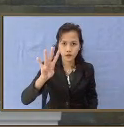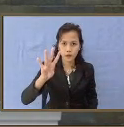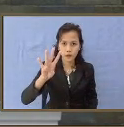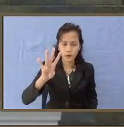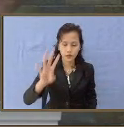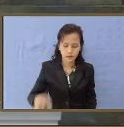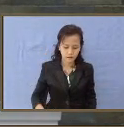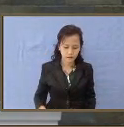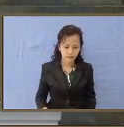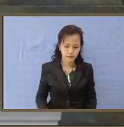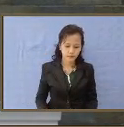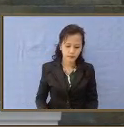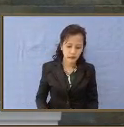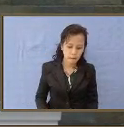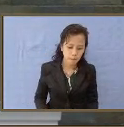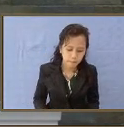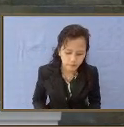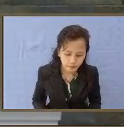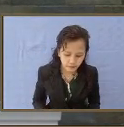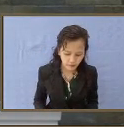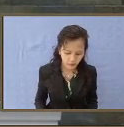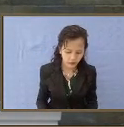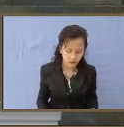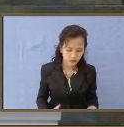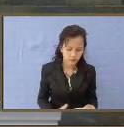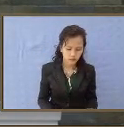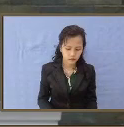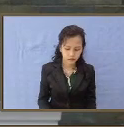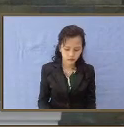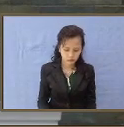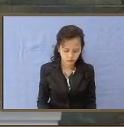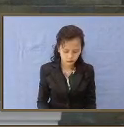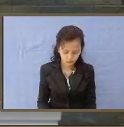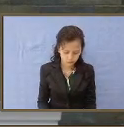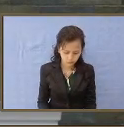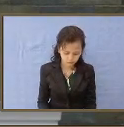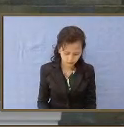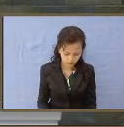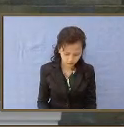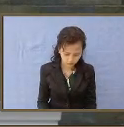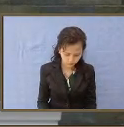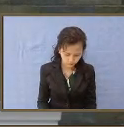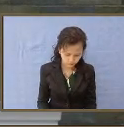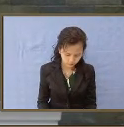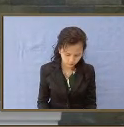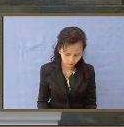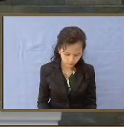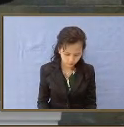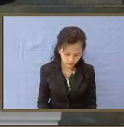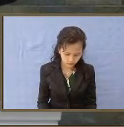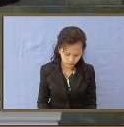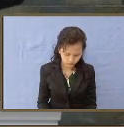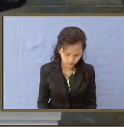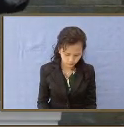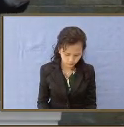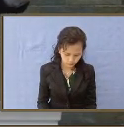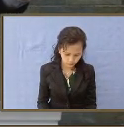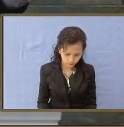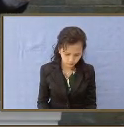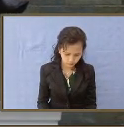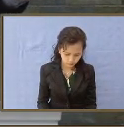pagtanong, pero nagsasalita po siya, nagpapahayag siya ng pagkapareha sa unang